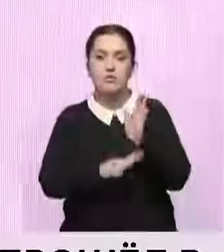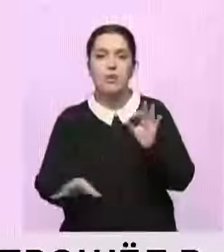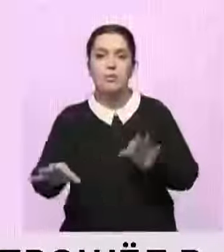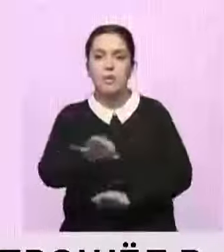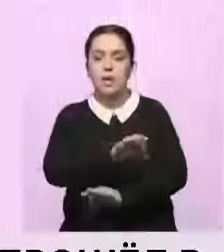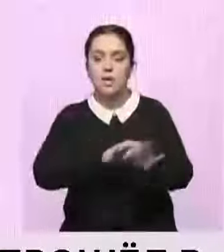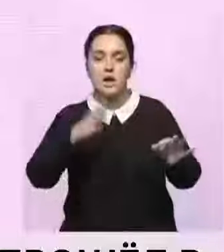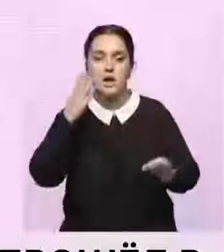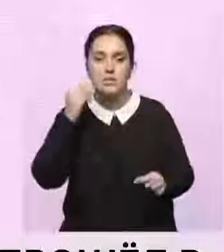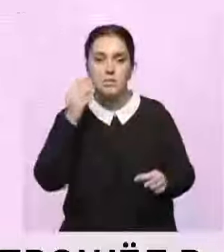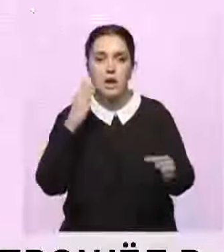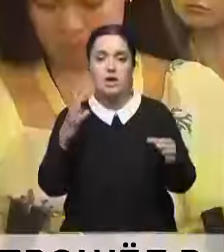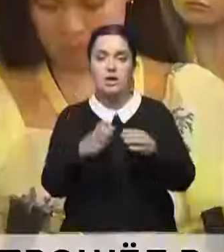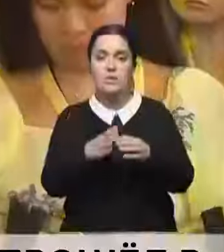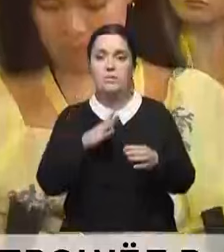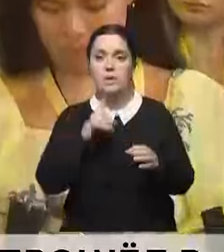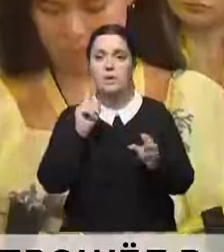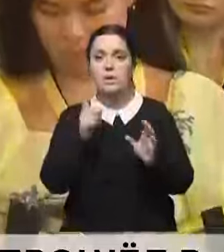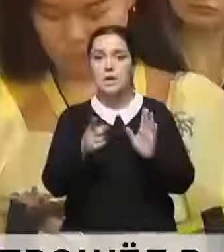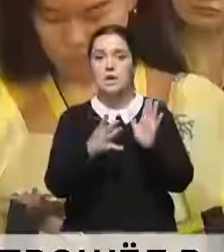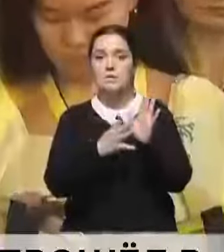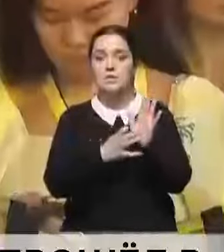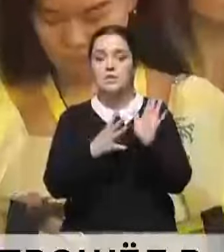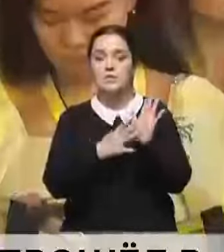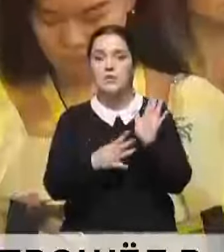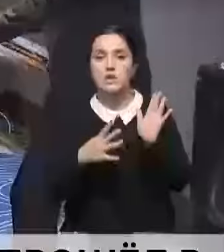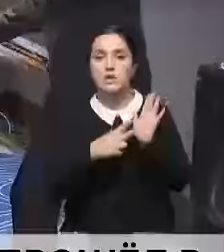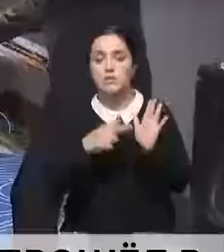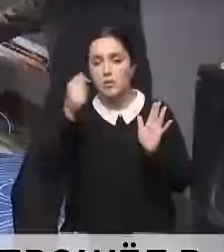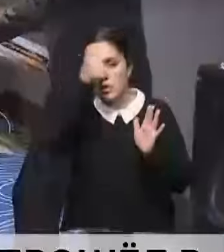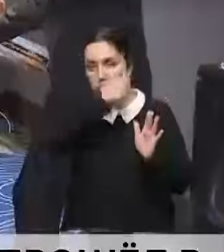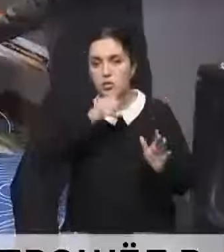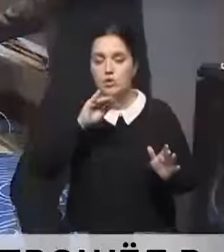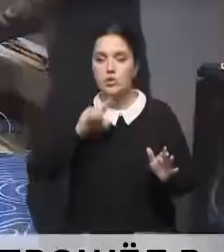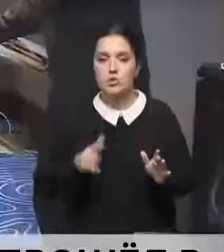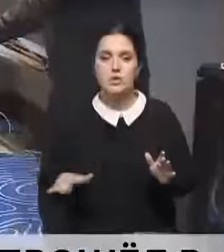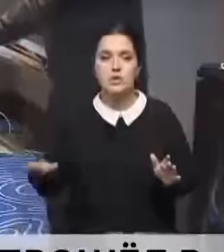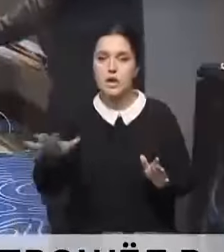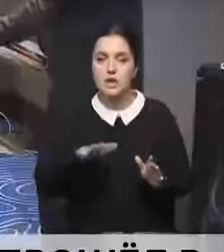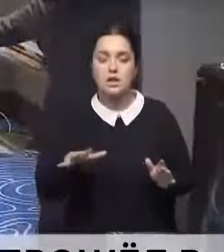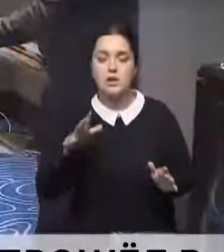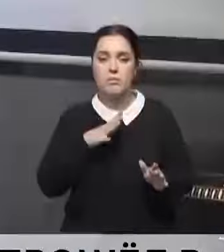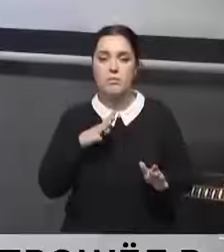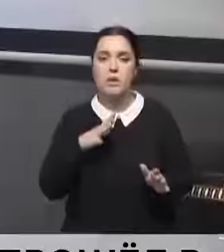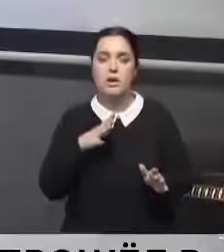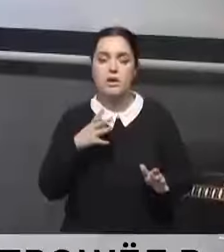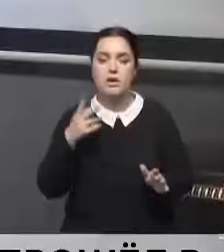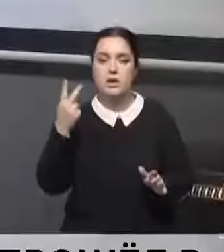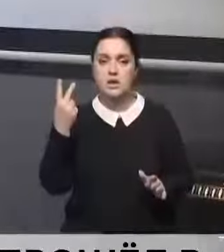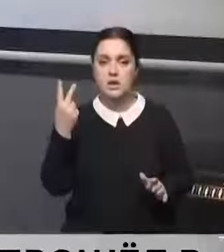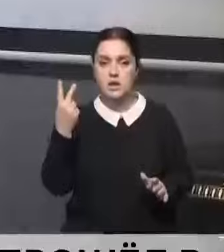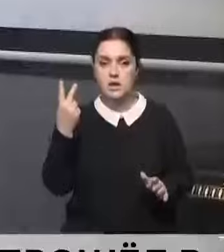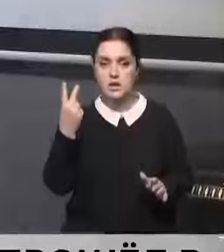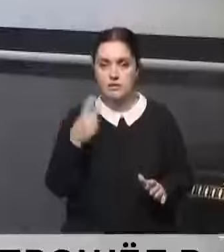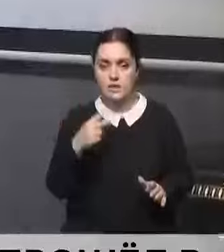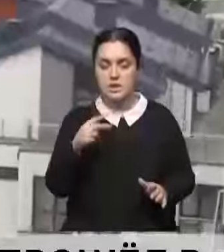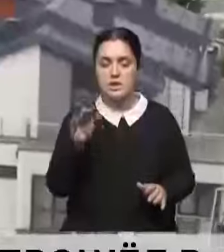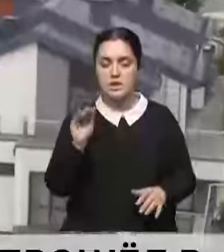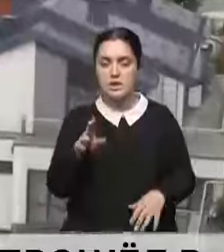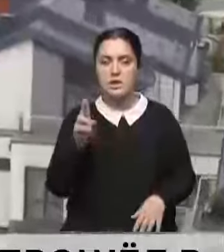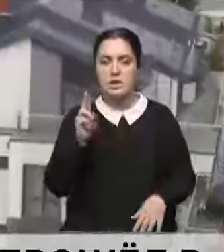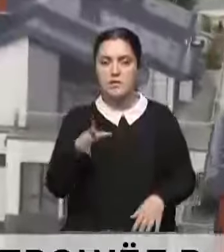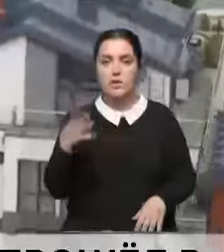Алматы. Компания, основанная в 1997 году, только в южной столице ввела в эксплуатацию свыше 20 тысяч квартир или